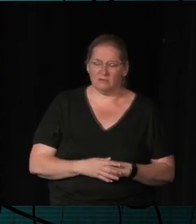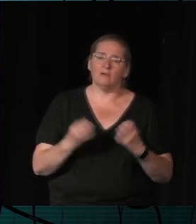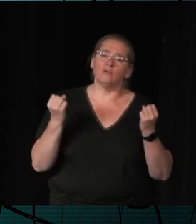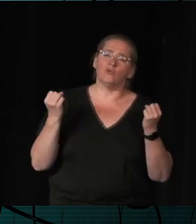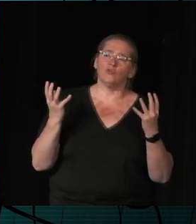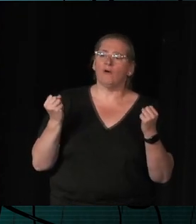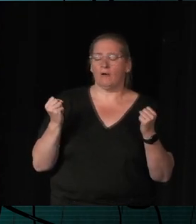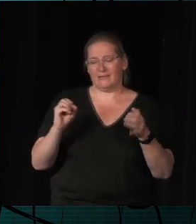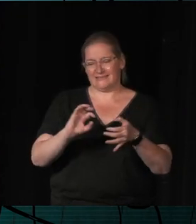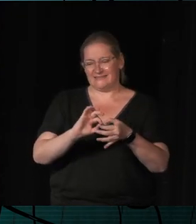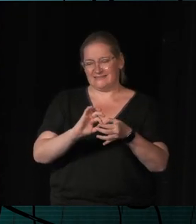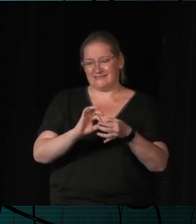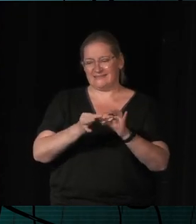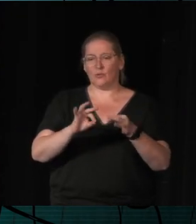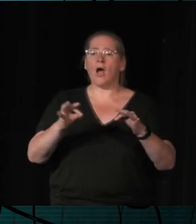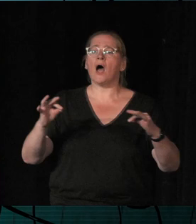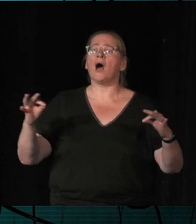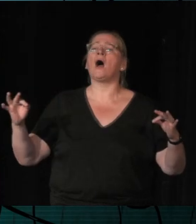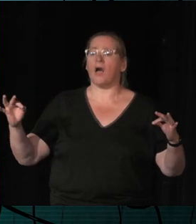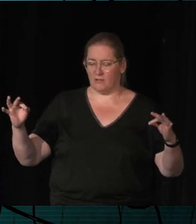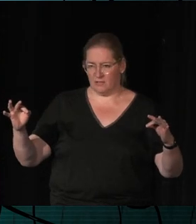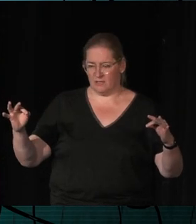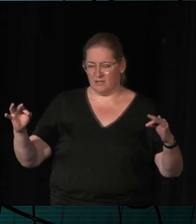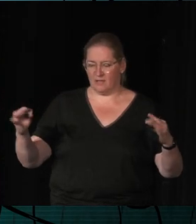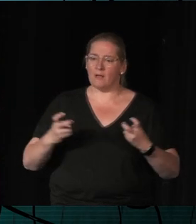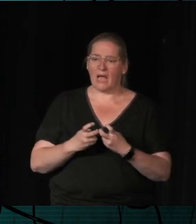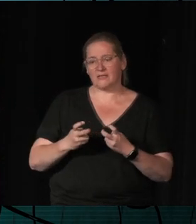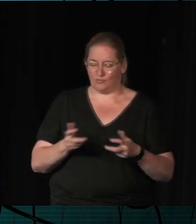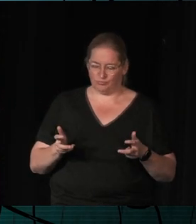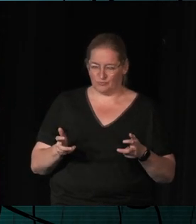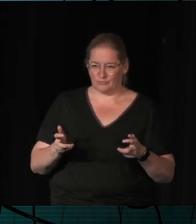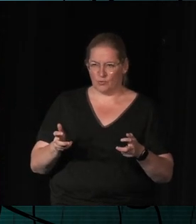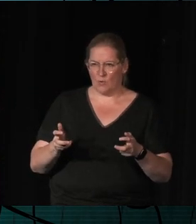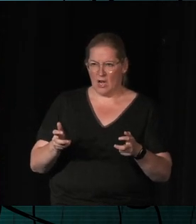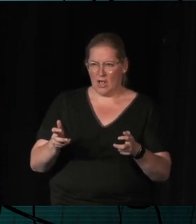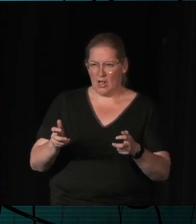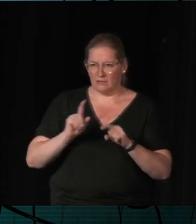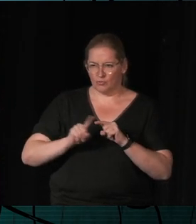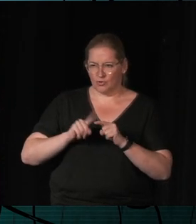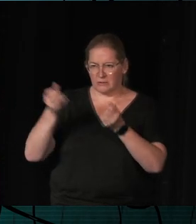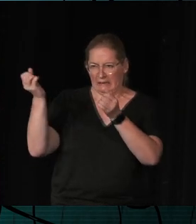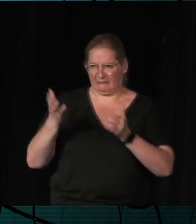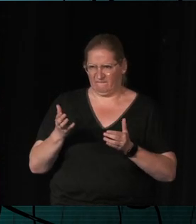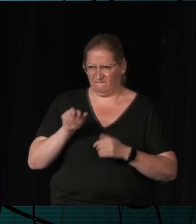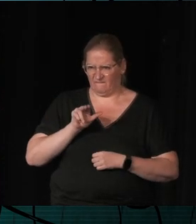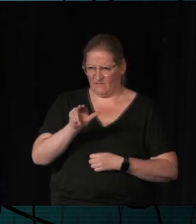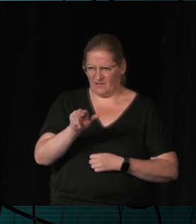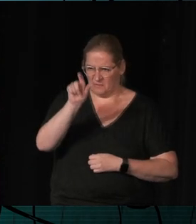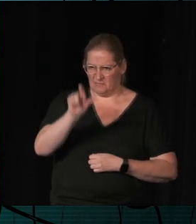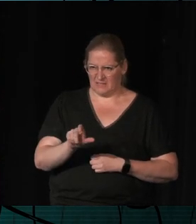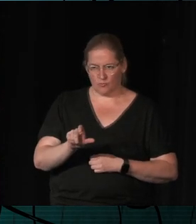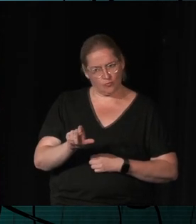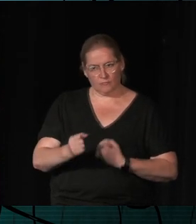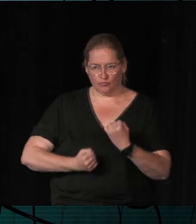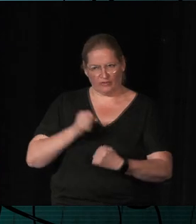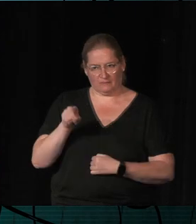toujours l'histoire à un moment où, de toute façon, ça ne va pas bien se passer. Enfin, y a des gens qui vont souffrir dans ce moment-là.